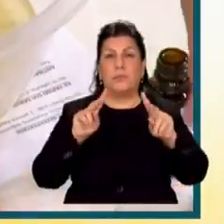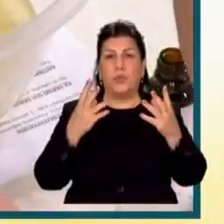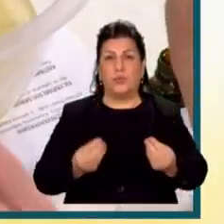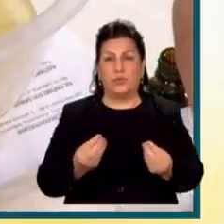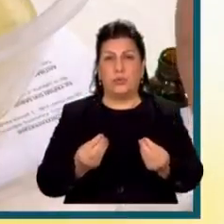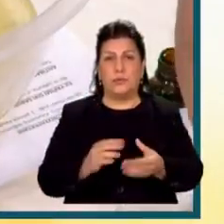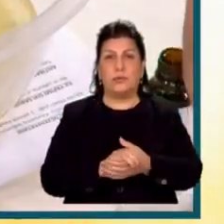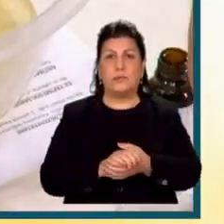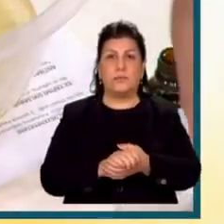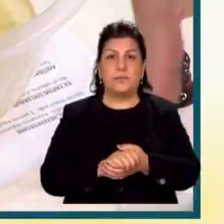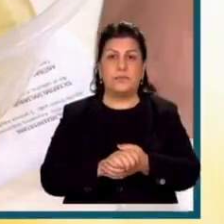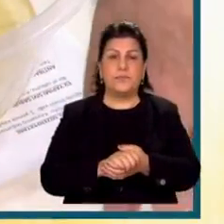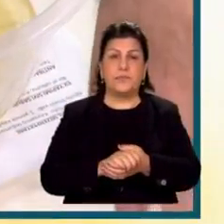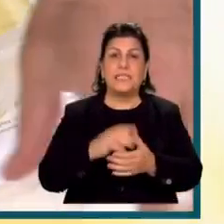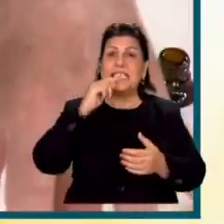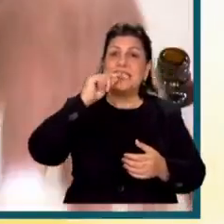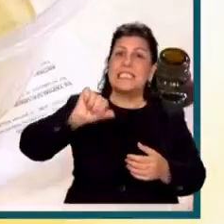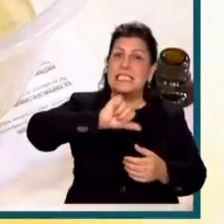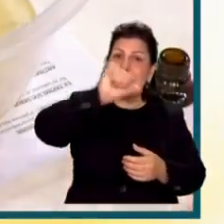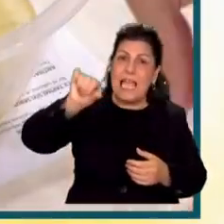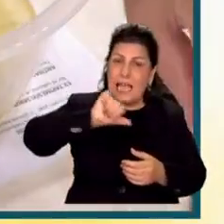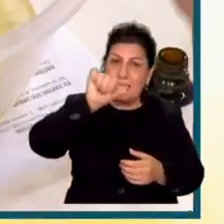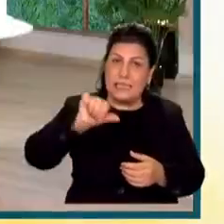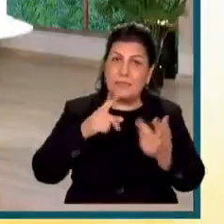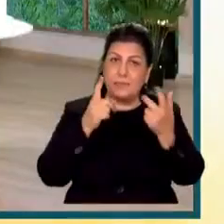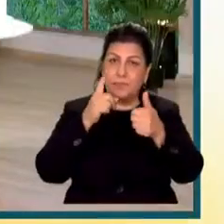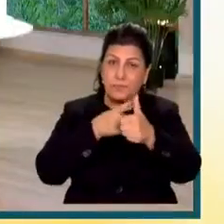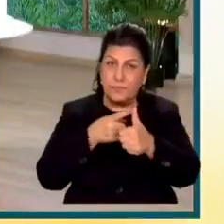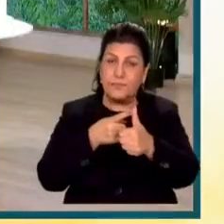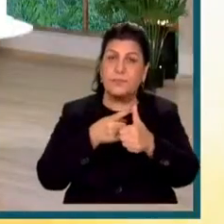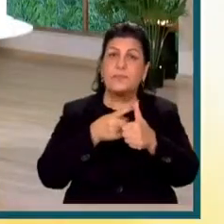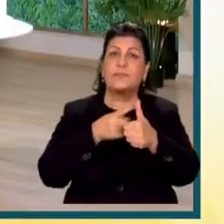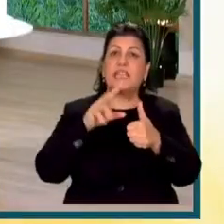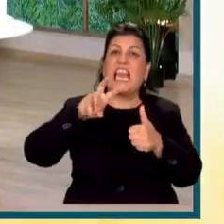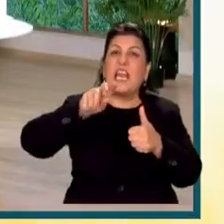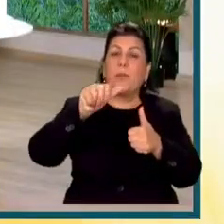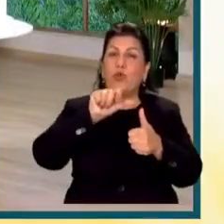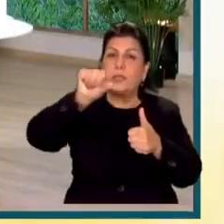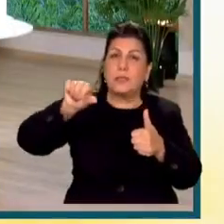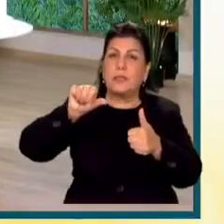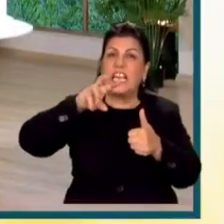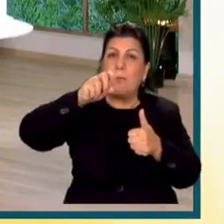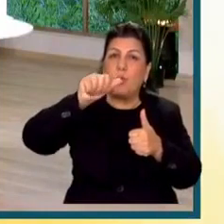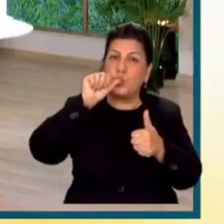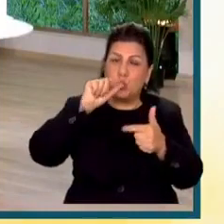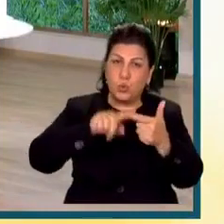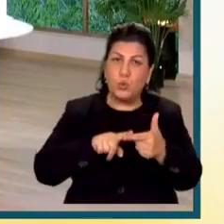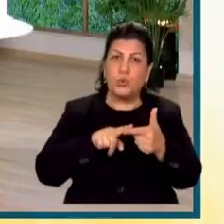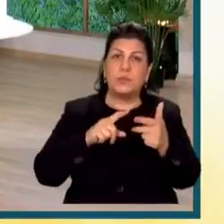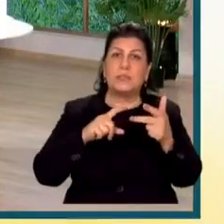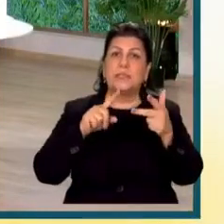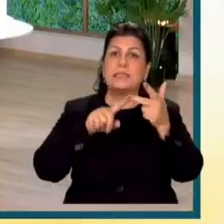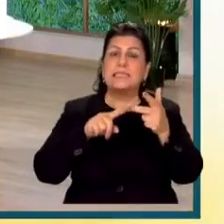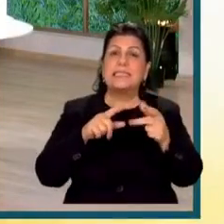bakalım zeytinyağı koyduk limon koyduk sirke koyduk ve limon yağı katacağız limon